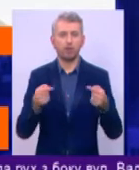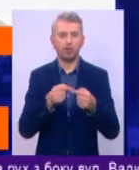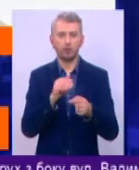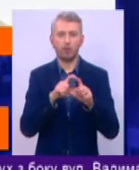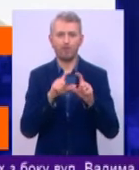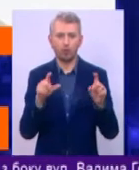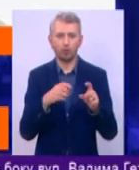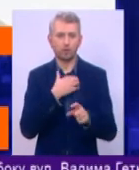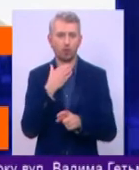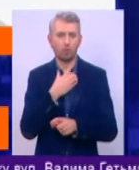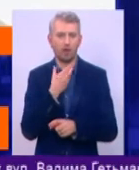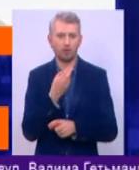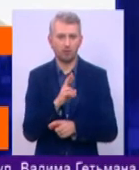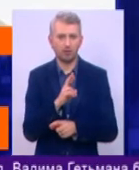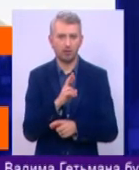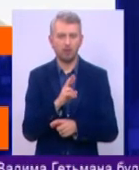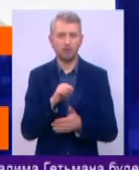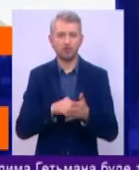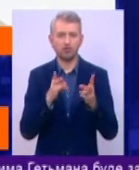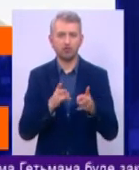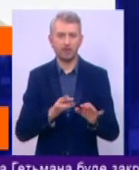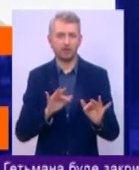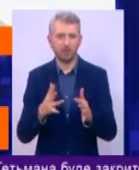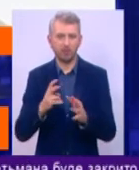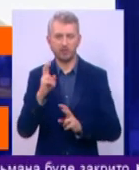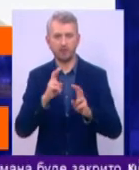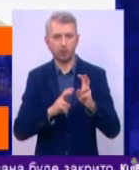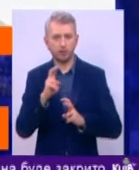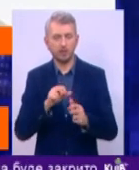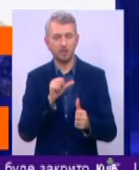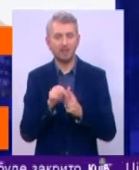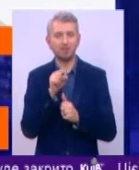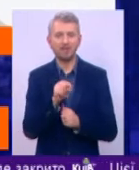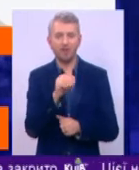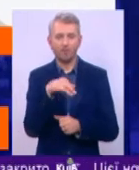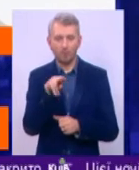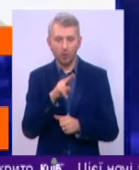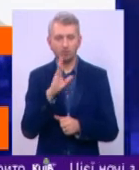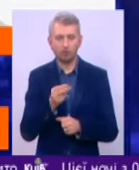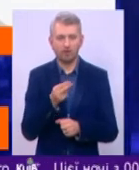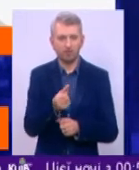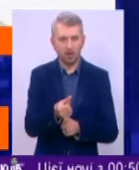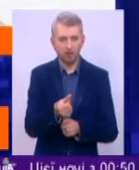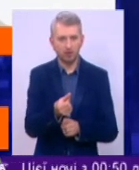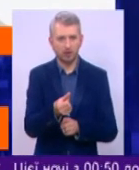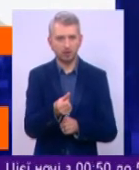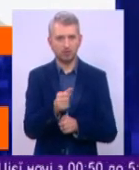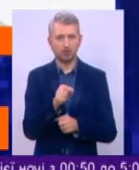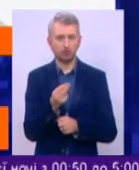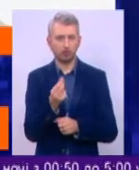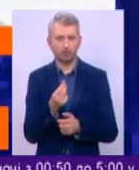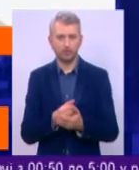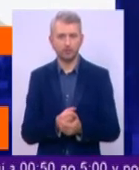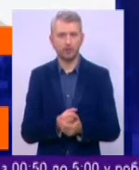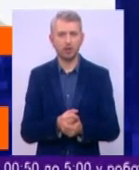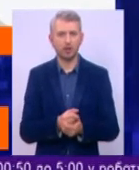фонду страхування нещасних випадків на виробництві. Саме цей фонд буде виплачувати цю суму.